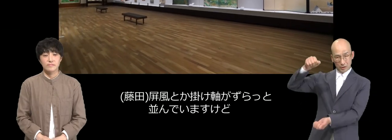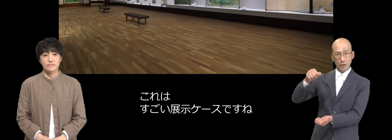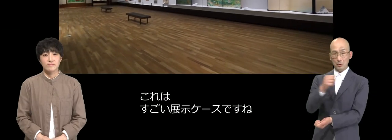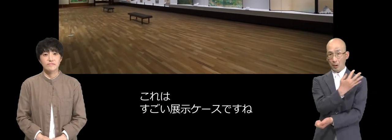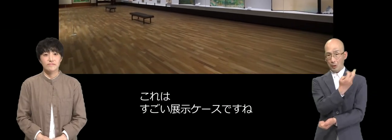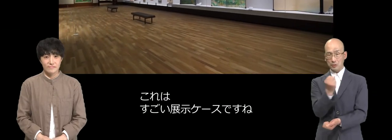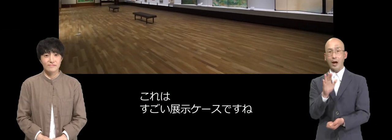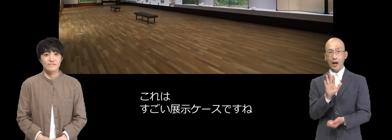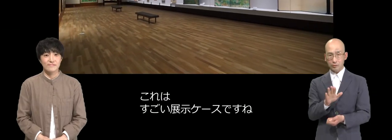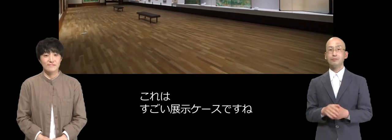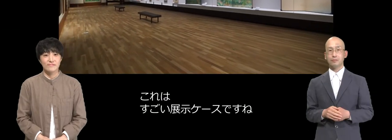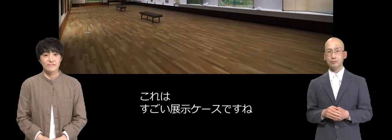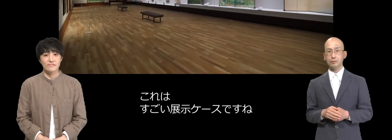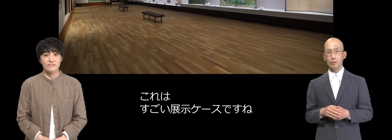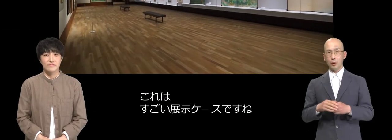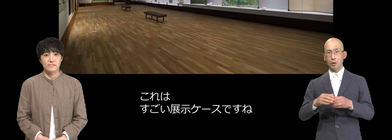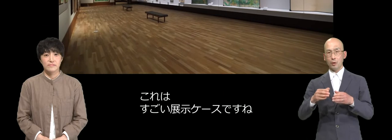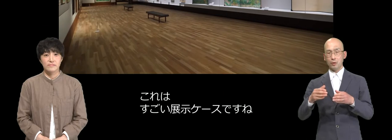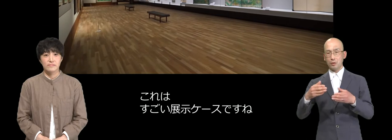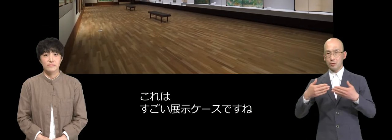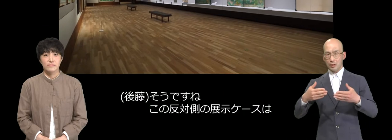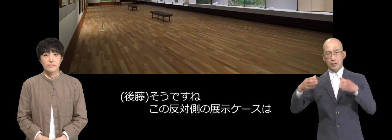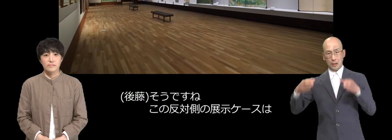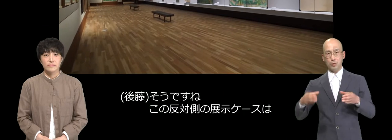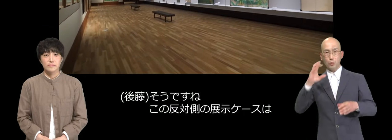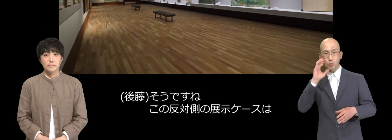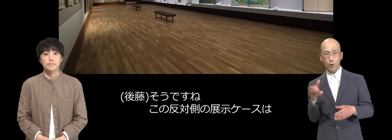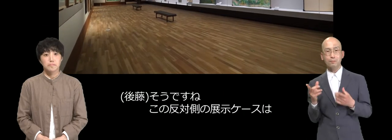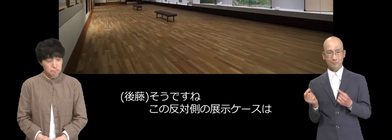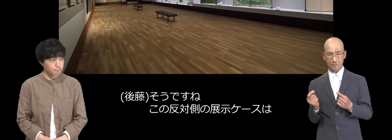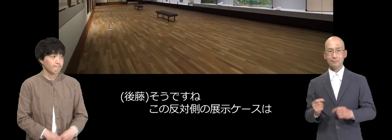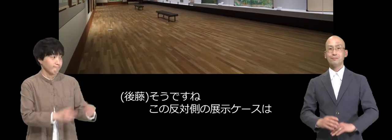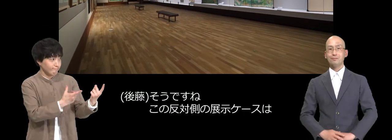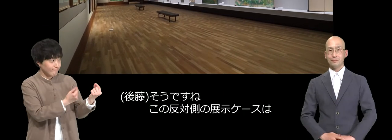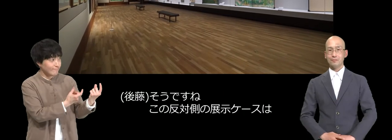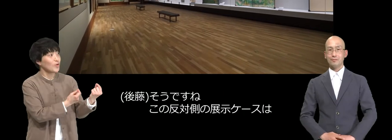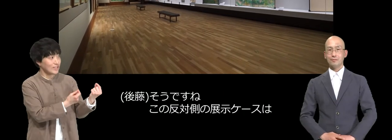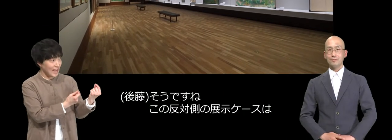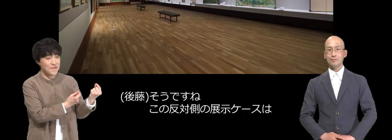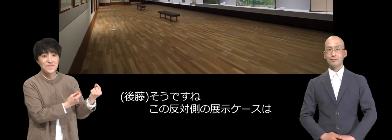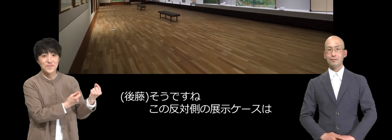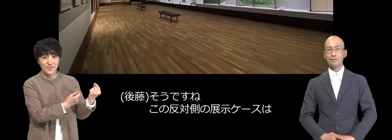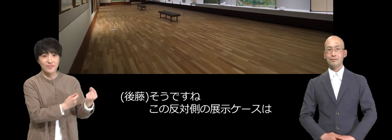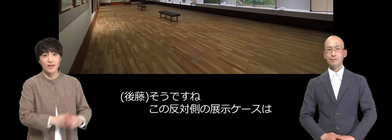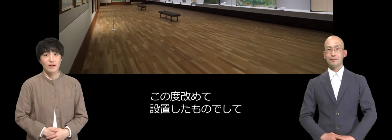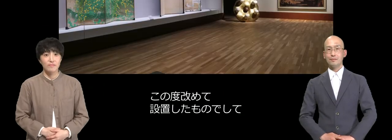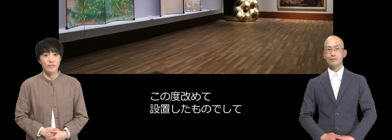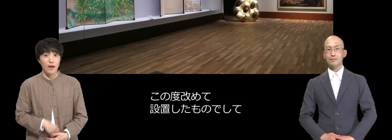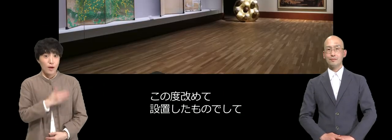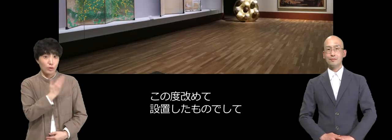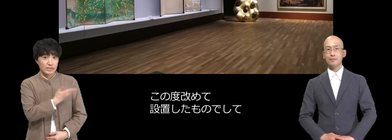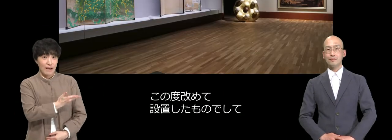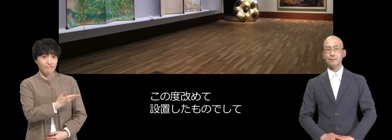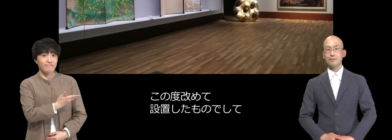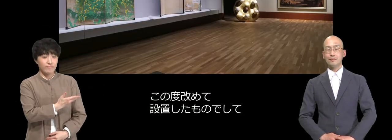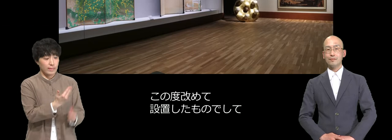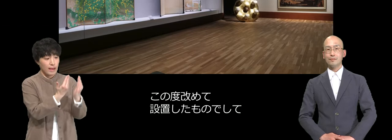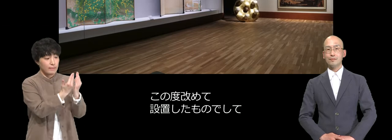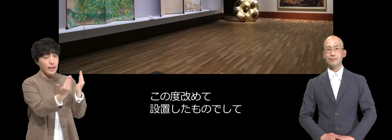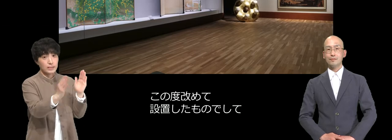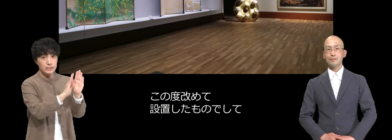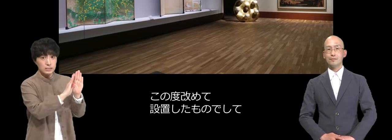けどすごいこれは展示ケースですねそうですねこの判定がはの展示ケースはあのこの度